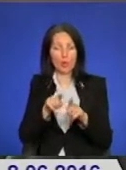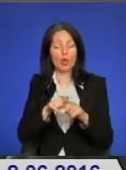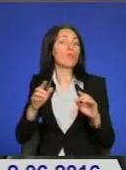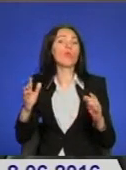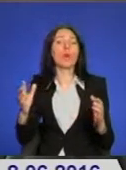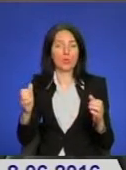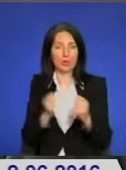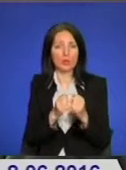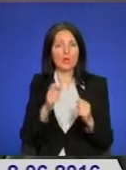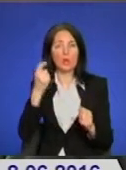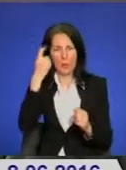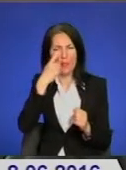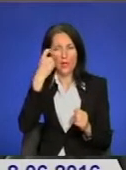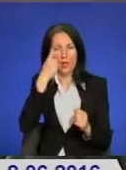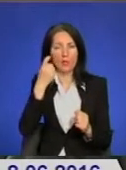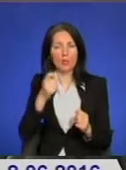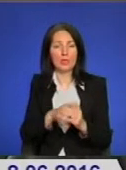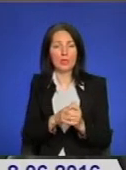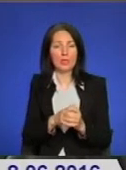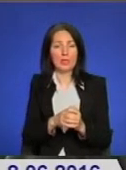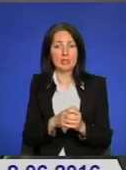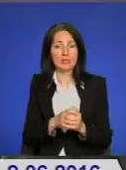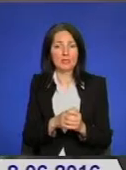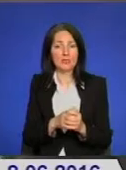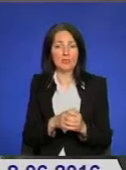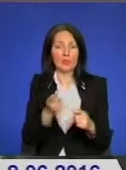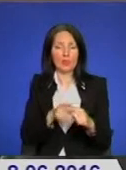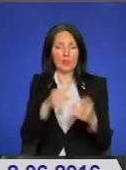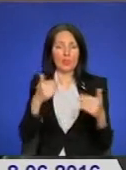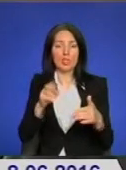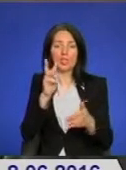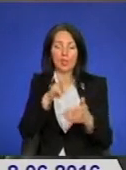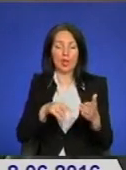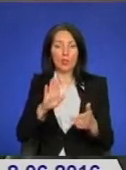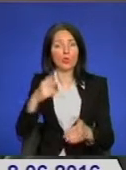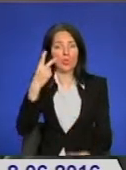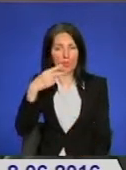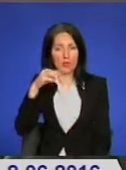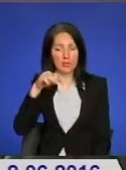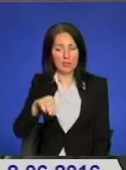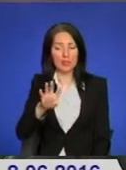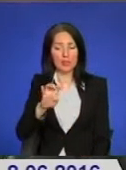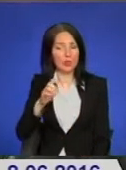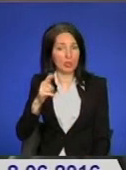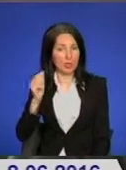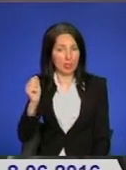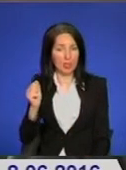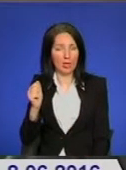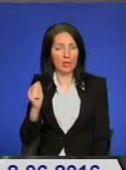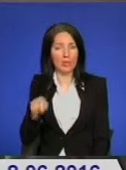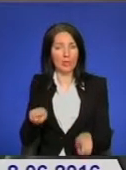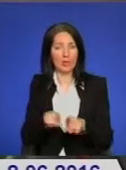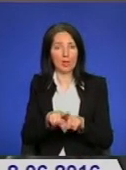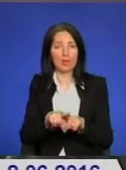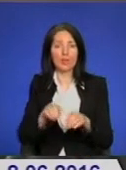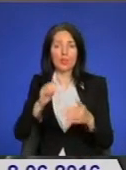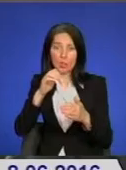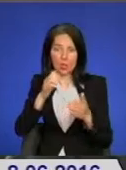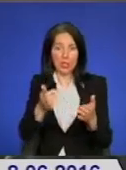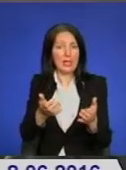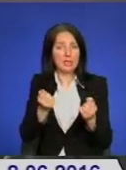в стані алкогольного сп'яніння, штраф буде 10 200. Також можливе вилучення посвідчення водія. Частина друга – це другий